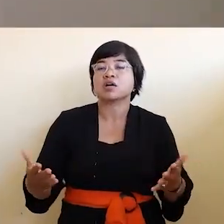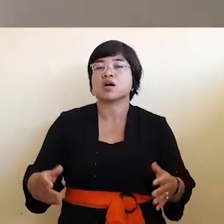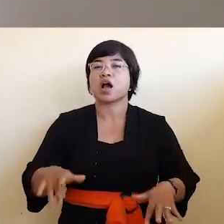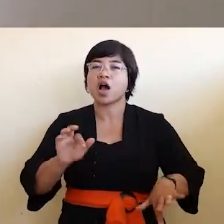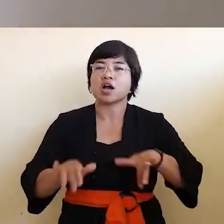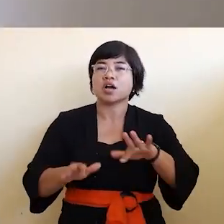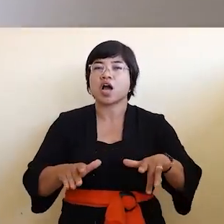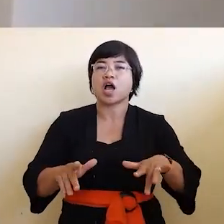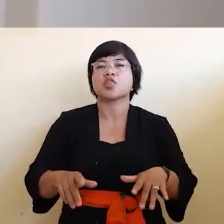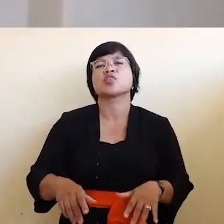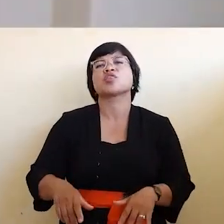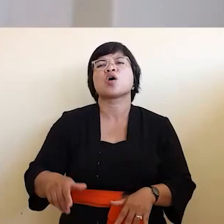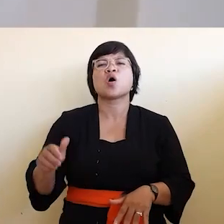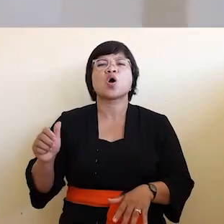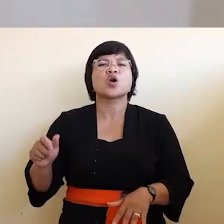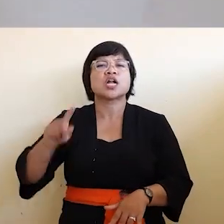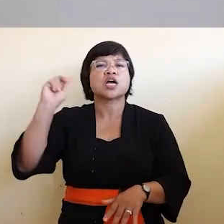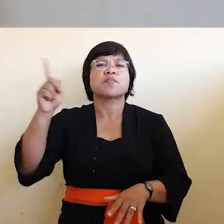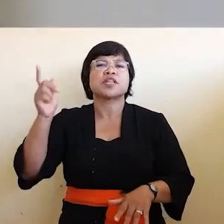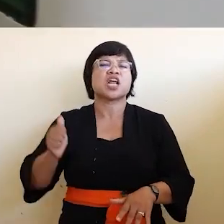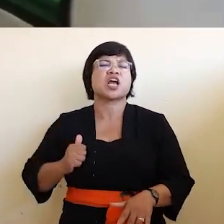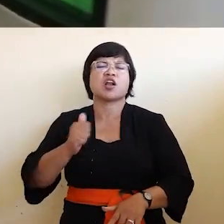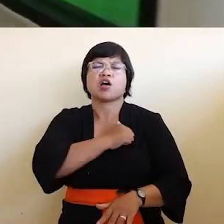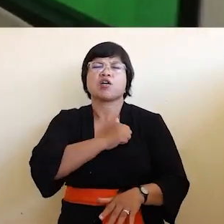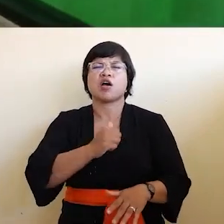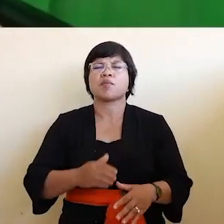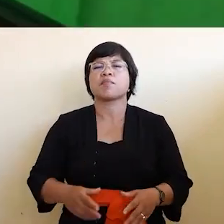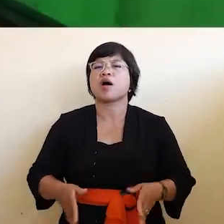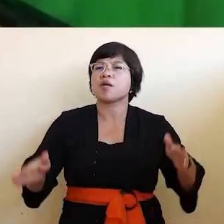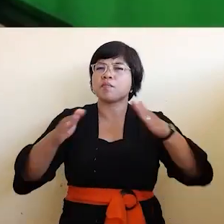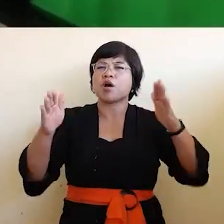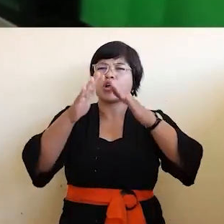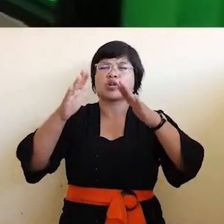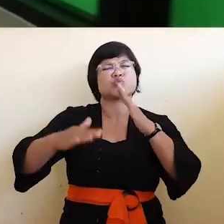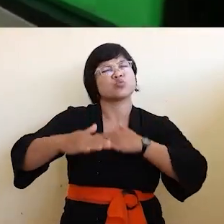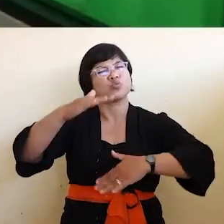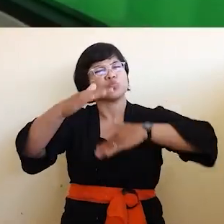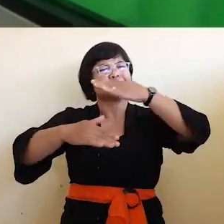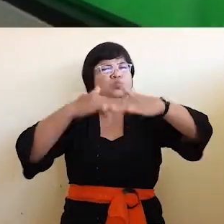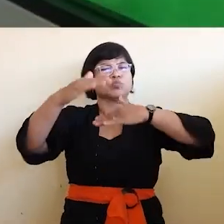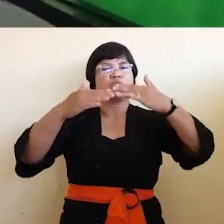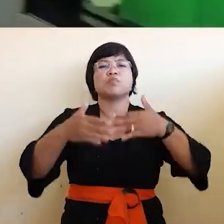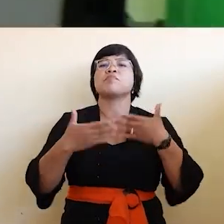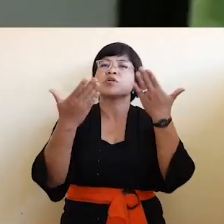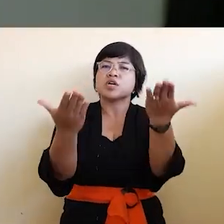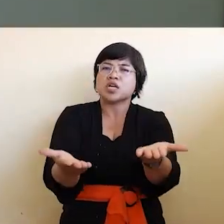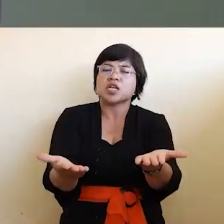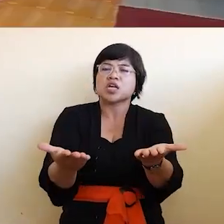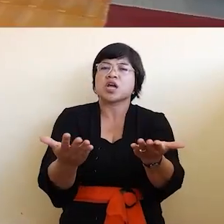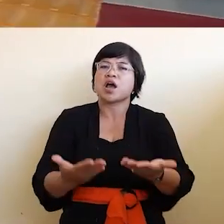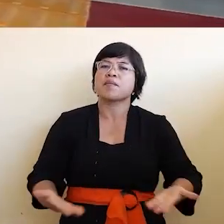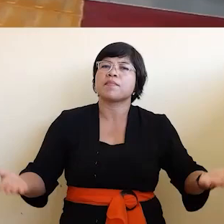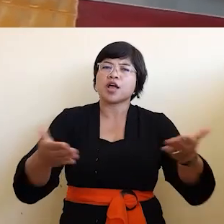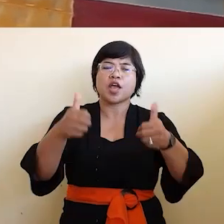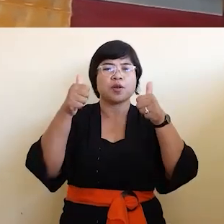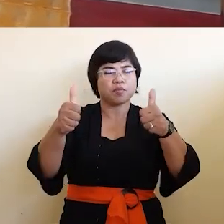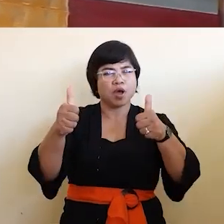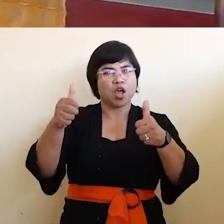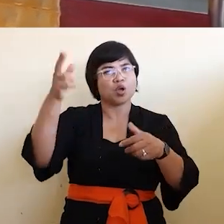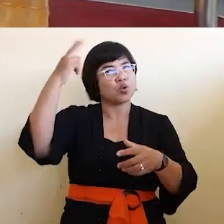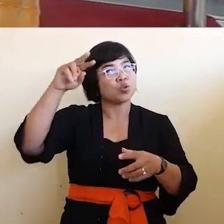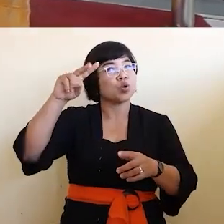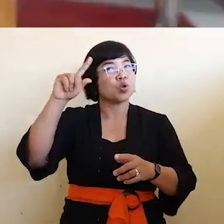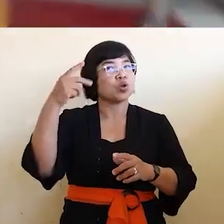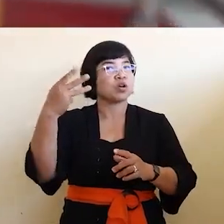Kementerian Agama Kabupaten Bangli terus berupaya menghadirkan pelayanan prima kepada kelompok rentan, antara